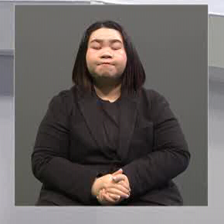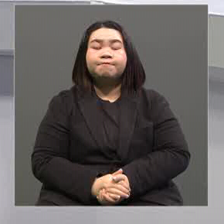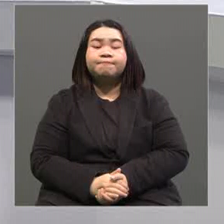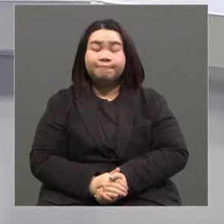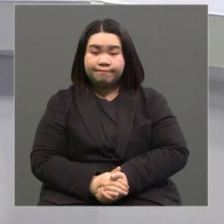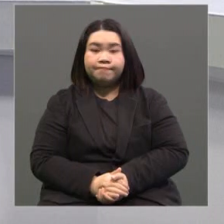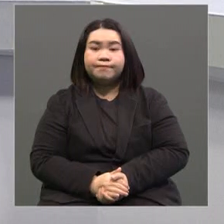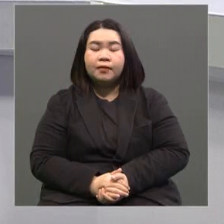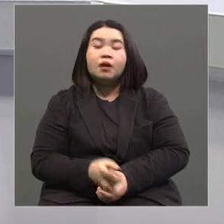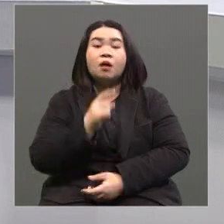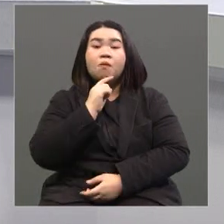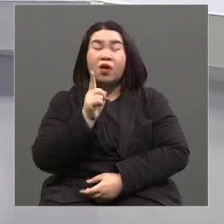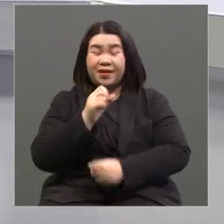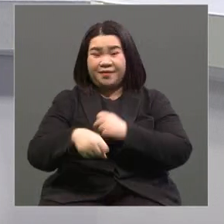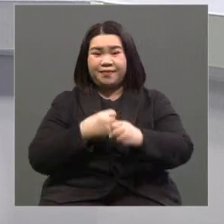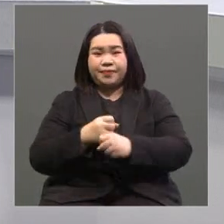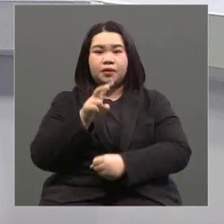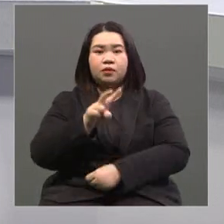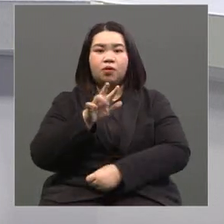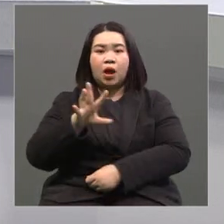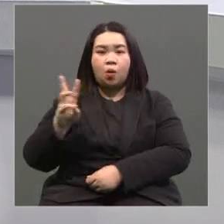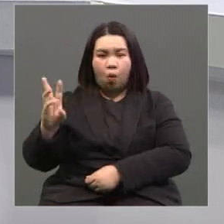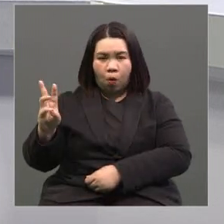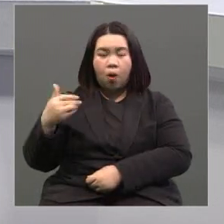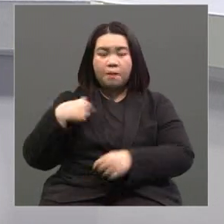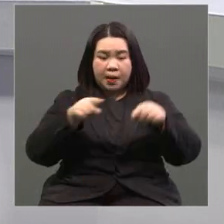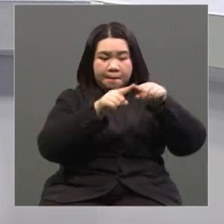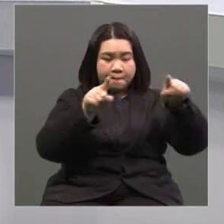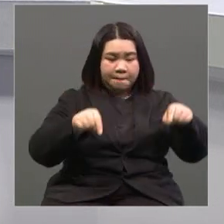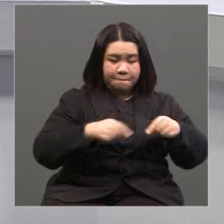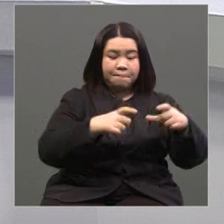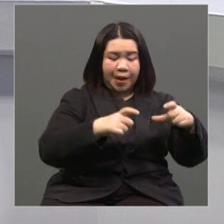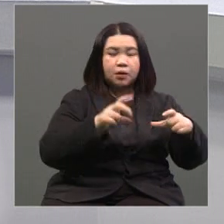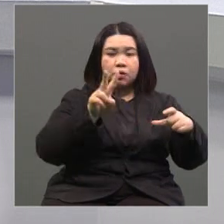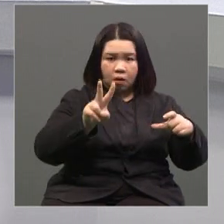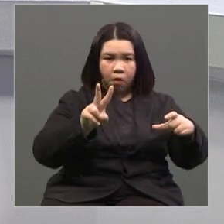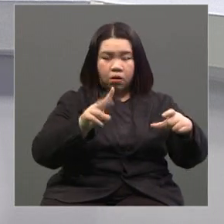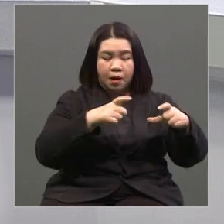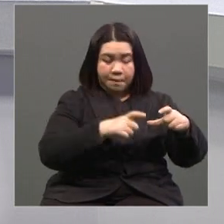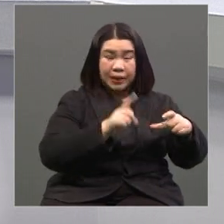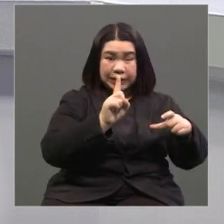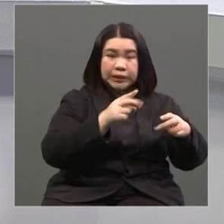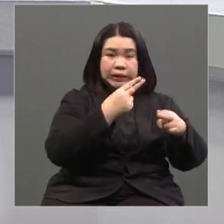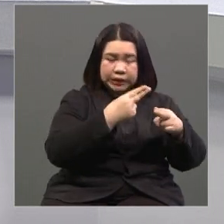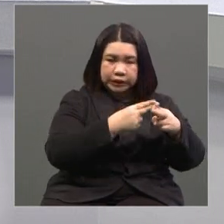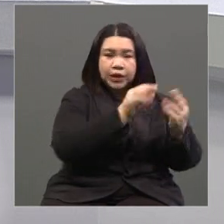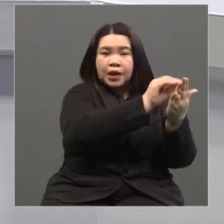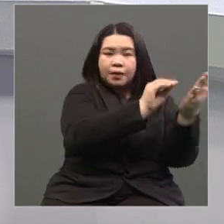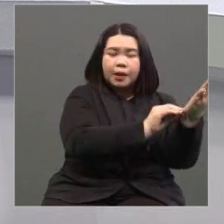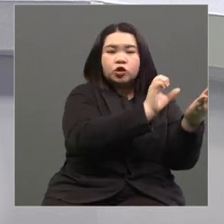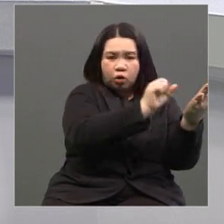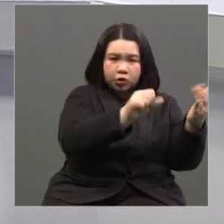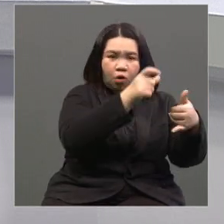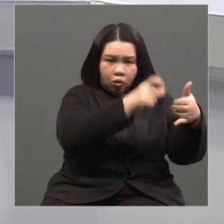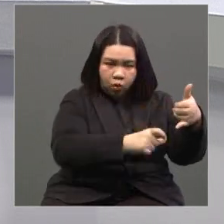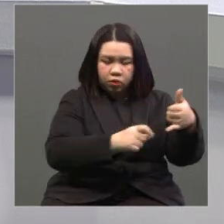อย่างที่บอกไปการเลือกตั้งปี 2566มีบัตรเลือกตั้ง 2ใบด้วยกันส.สเขตแล้วก็บัญชีรายชื่อเพราะฉะนั้นเดี๋ยวจะพาคุณผู้ชมมาทำความ